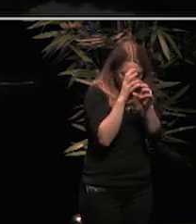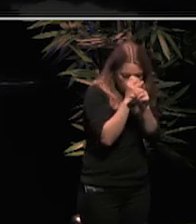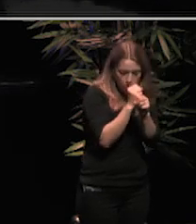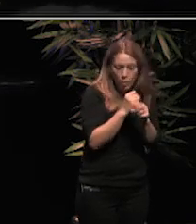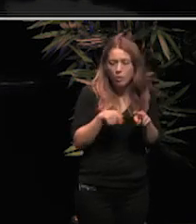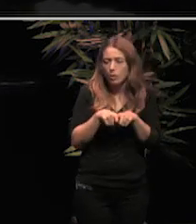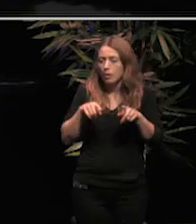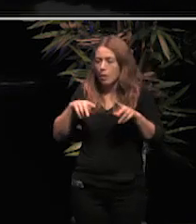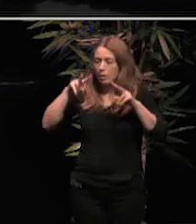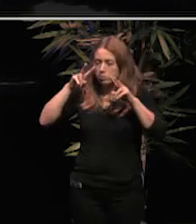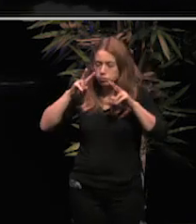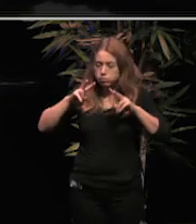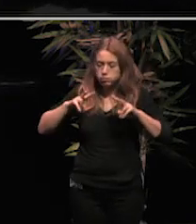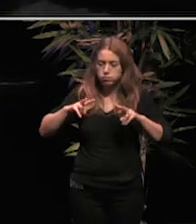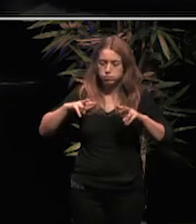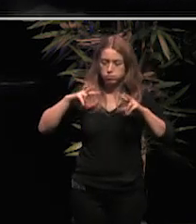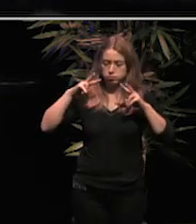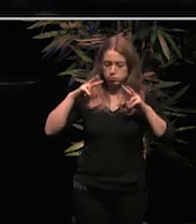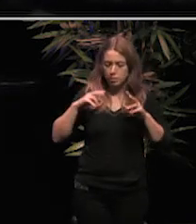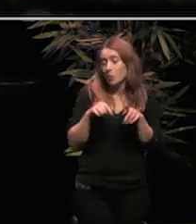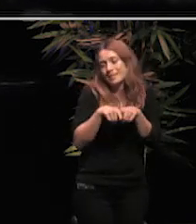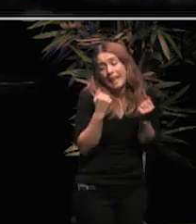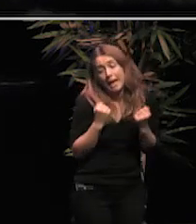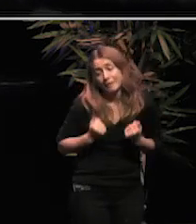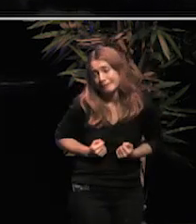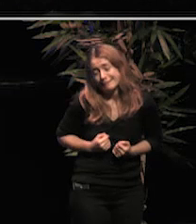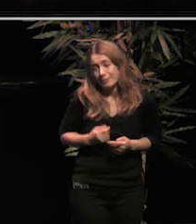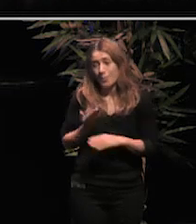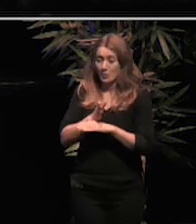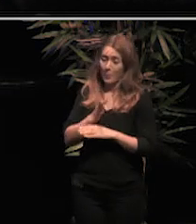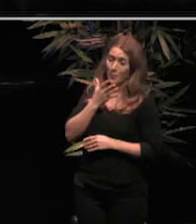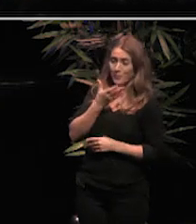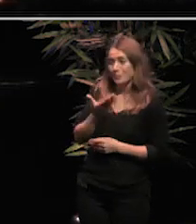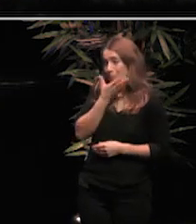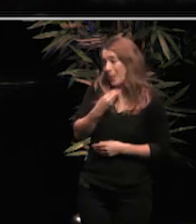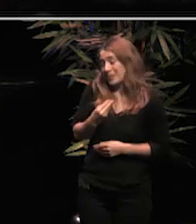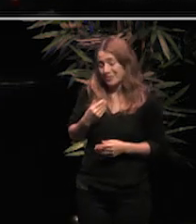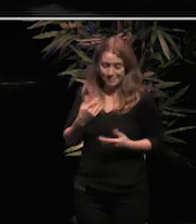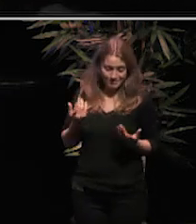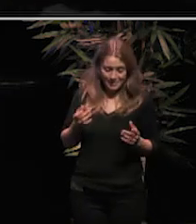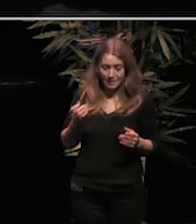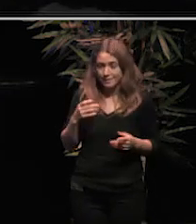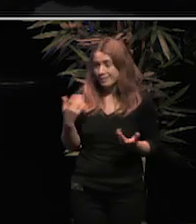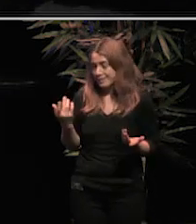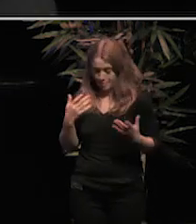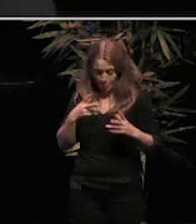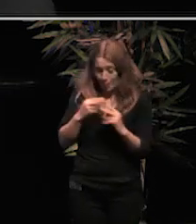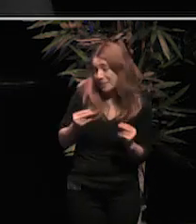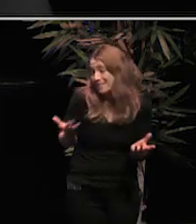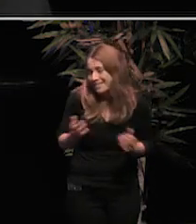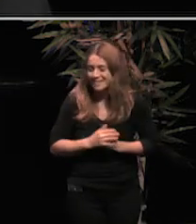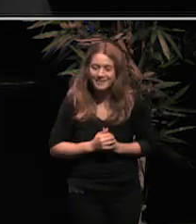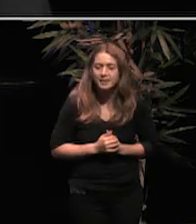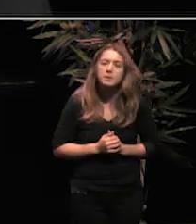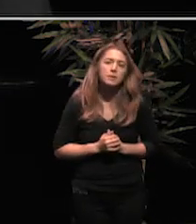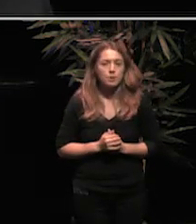un peu respiré, pris le temps de me laver, d'être présentable, prendre une douche. Et c'était un peu